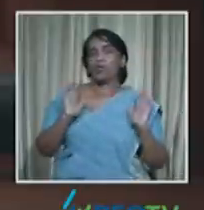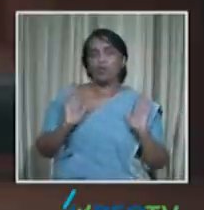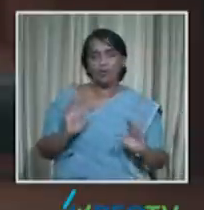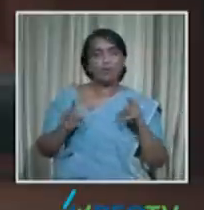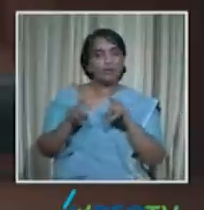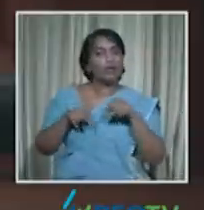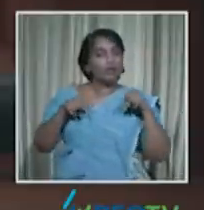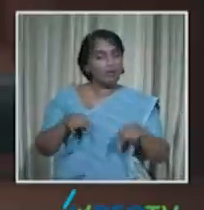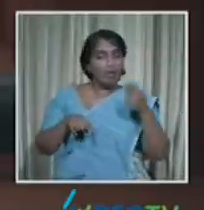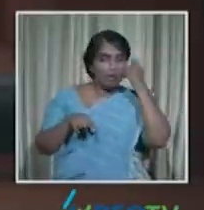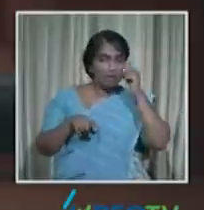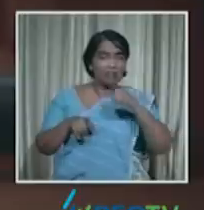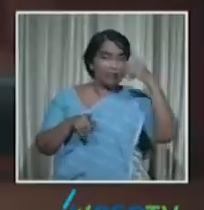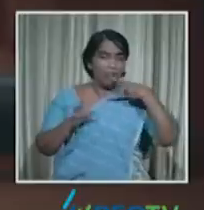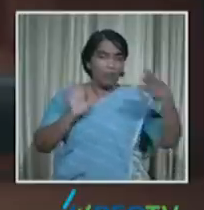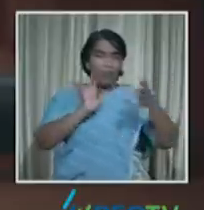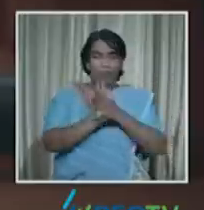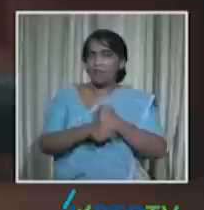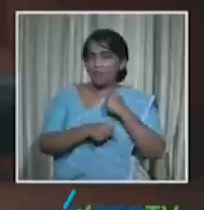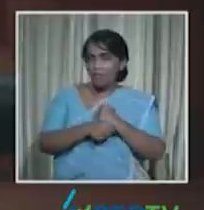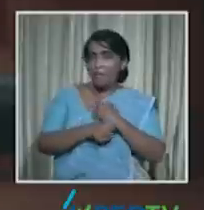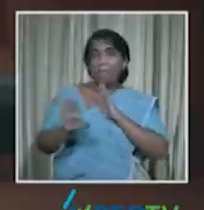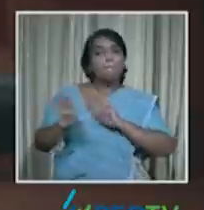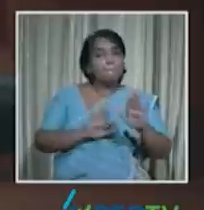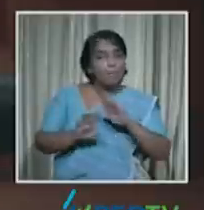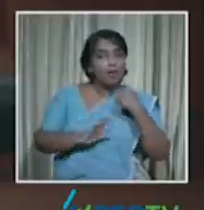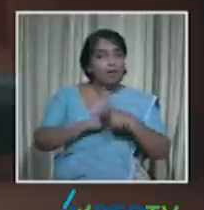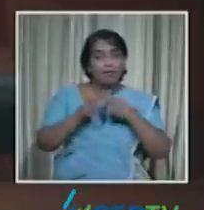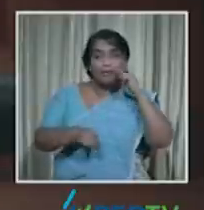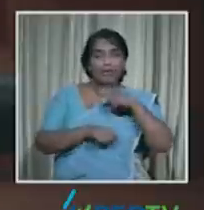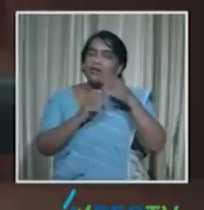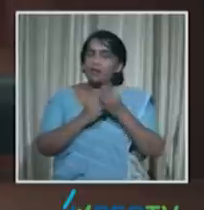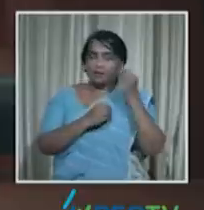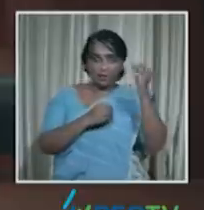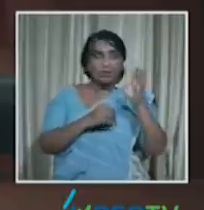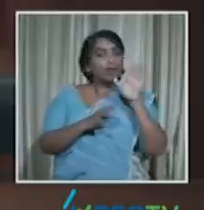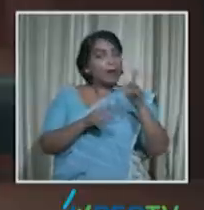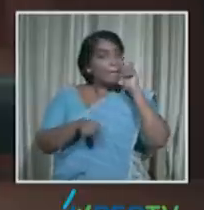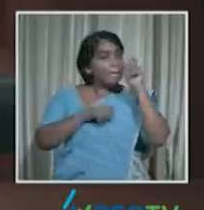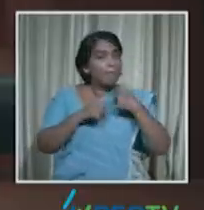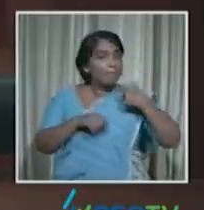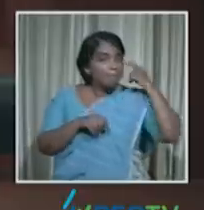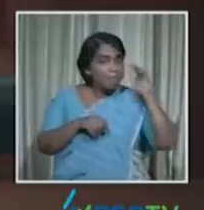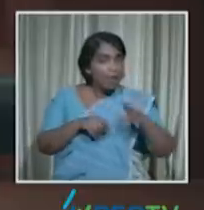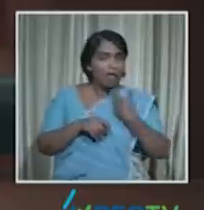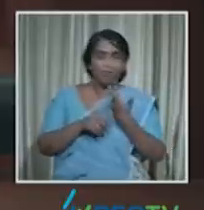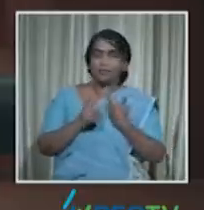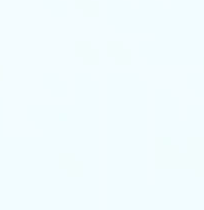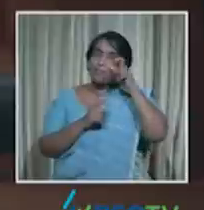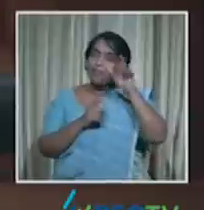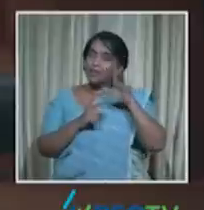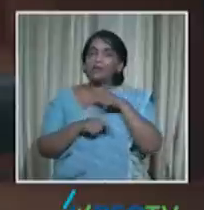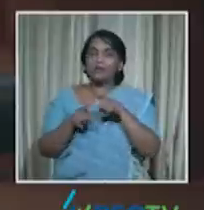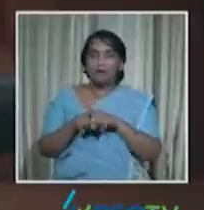නිසා දැන් මේ යෝජනා කරන අන්තර් පාලන හෝ සර්ව පාලන හෝ මේ රටේ ජනතාව විශ්වාස කරන්නේ නැහැ ජනතාවගේ අපේක්ෂාවන් සහ බලාපොරොත්තුන් ඇති කළ හැකි